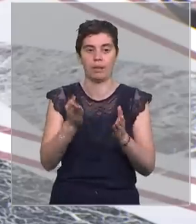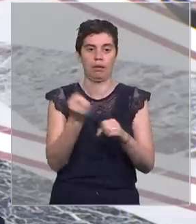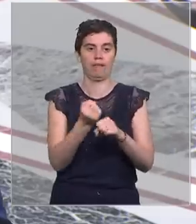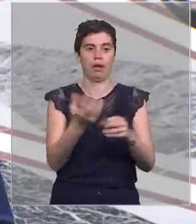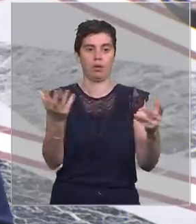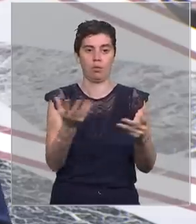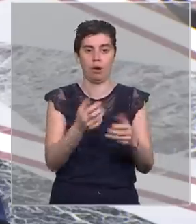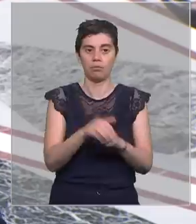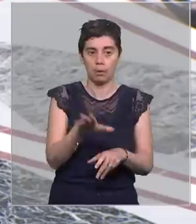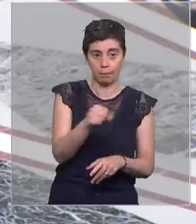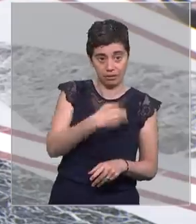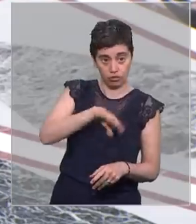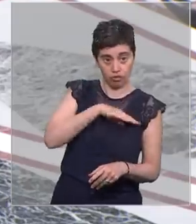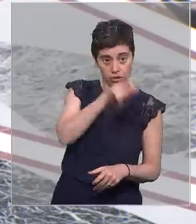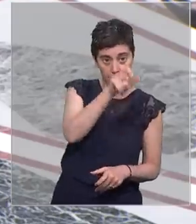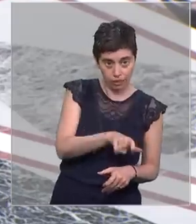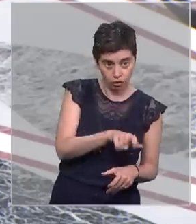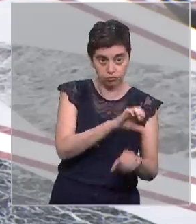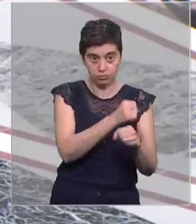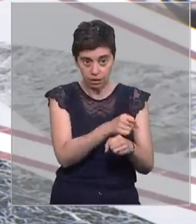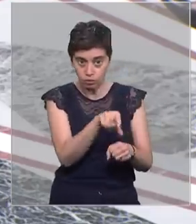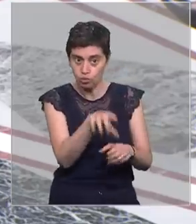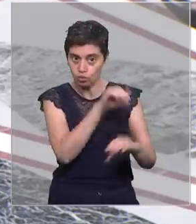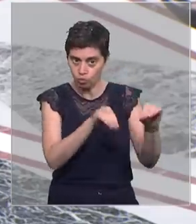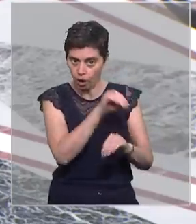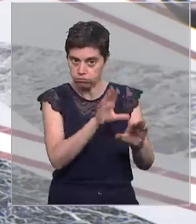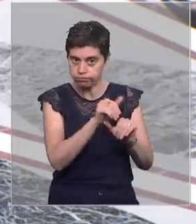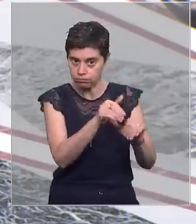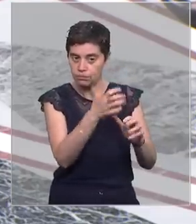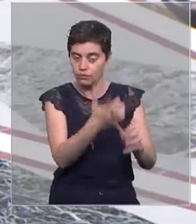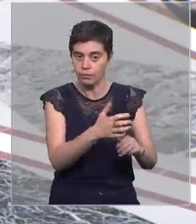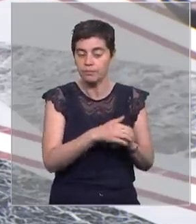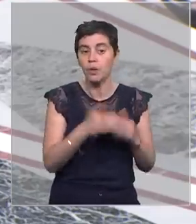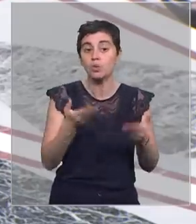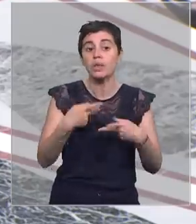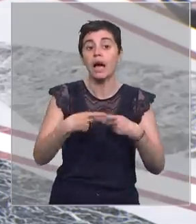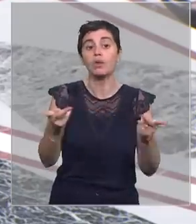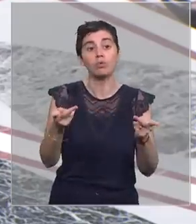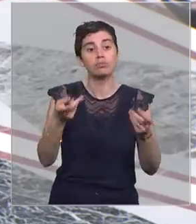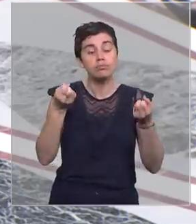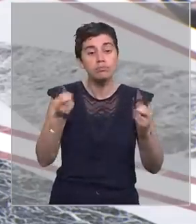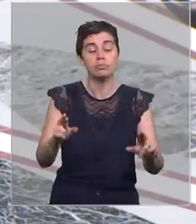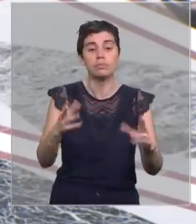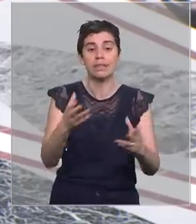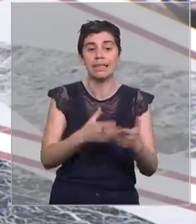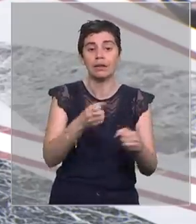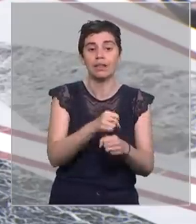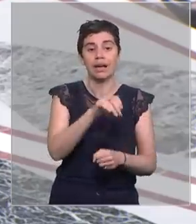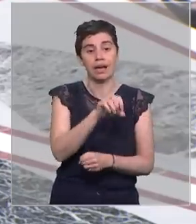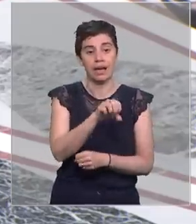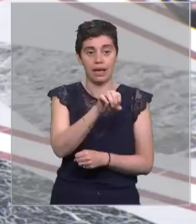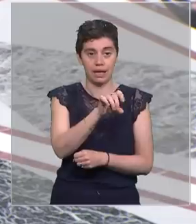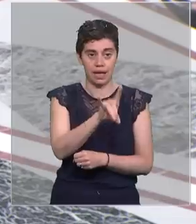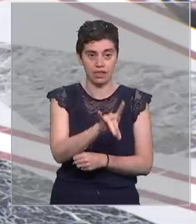améliorer concrètement la prise en charge des détenus qui nécessitent des soins. S'il ne peut aujourd'hui vous être annoncé formellement la création du HSI ou du